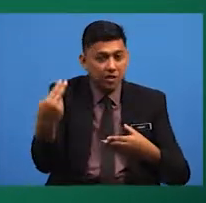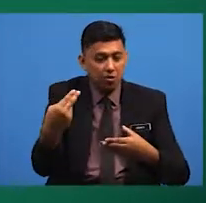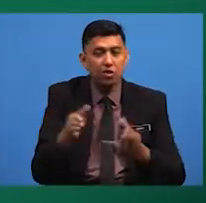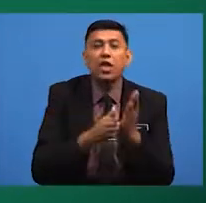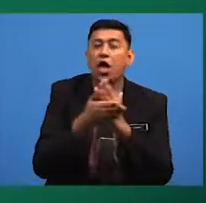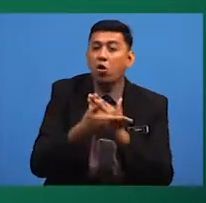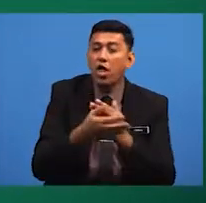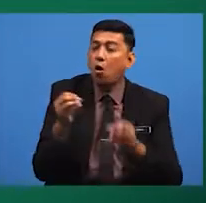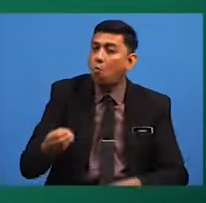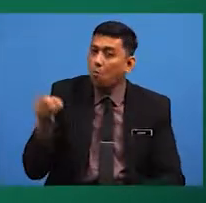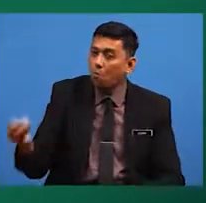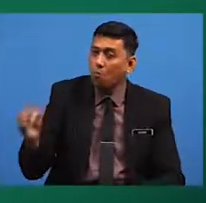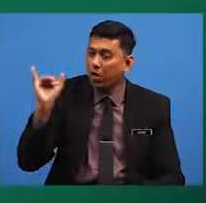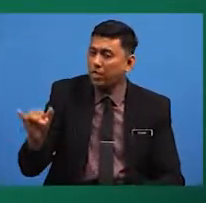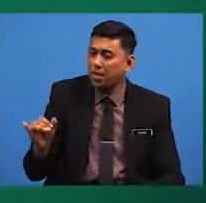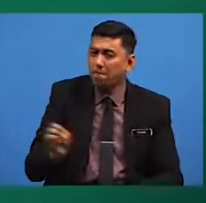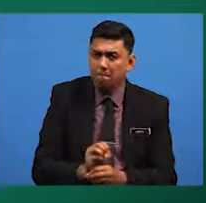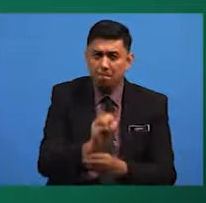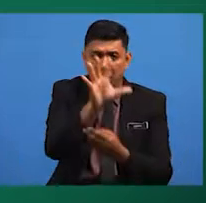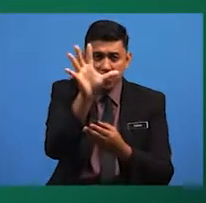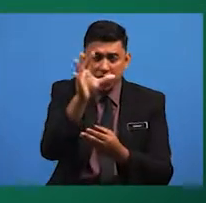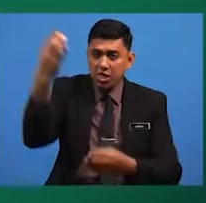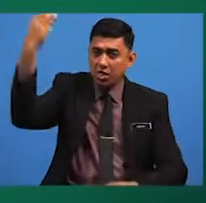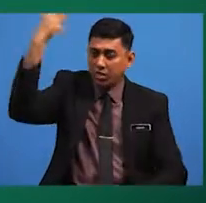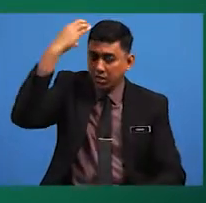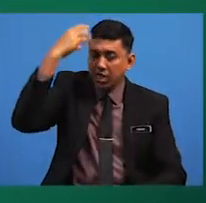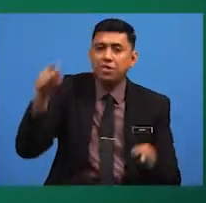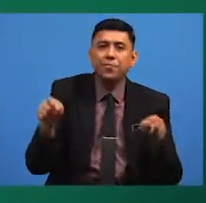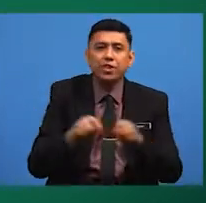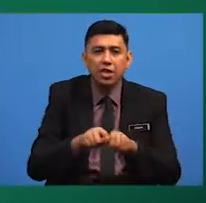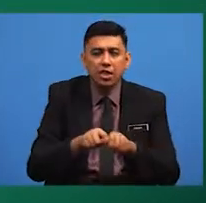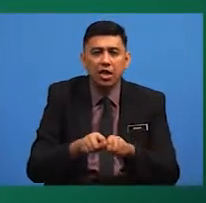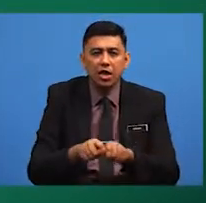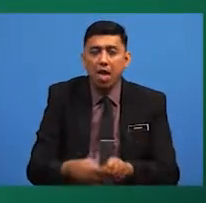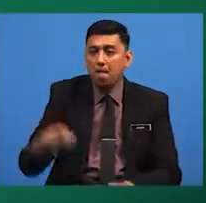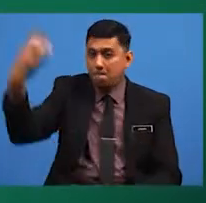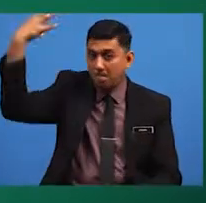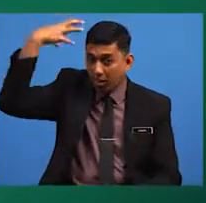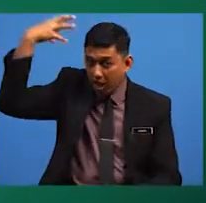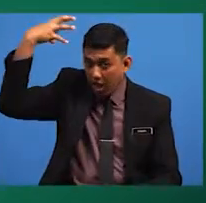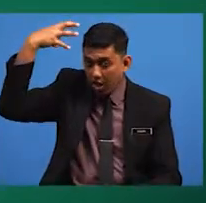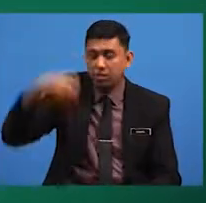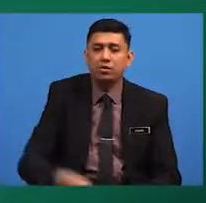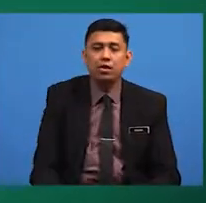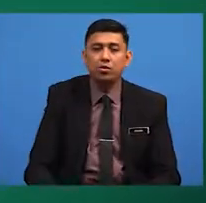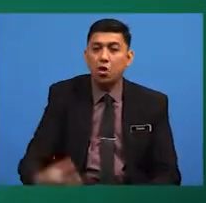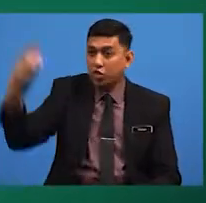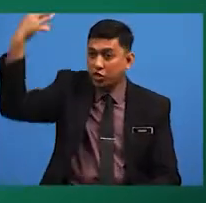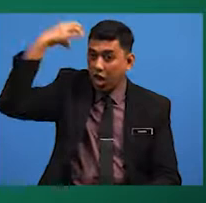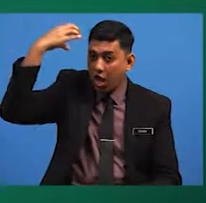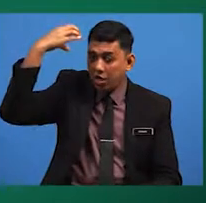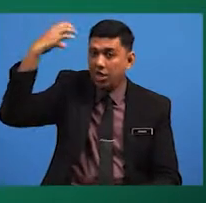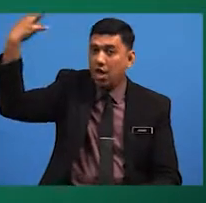oleh objek yang memancarkan cahaya seperti matahari cahaya